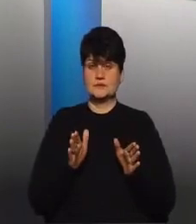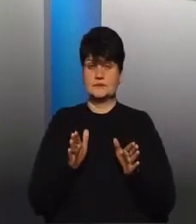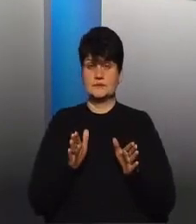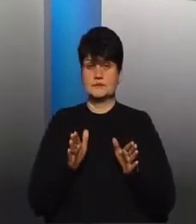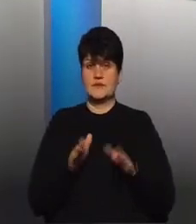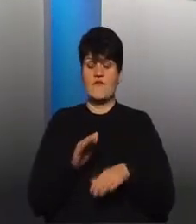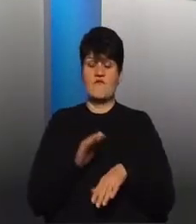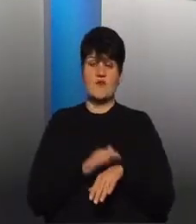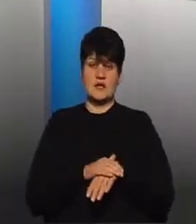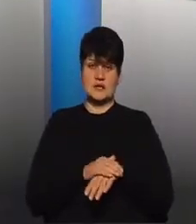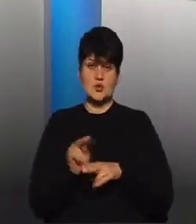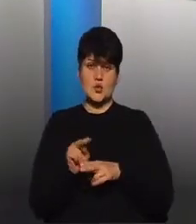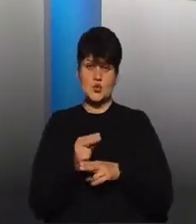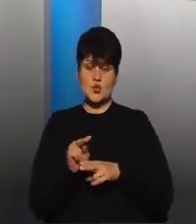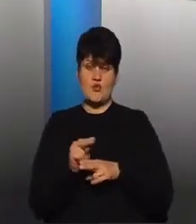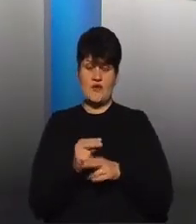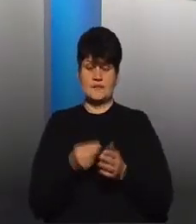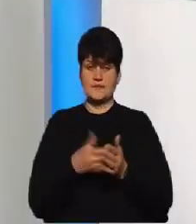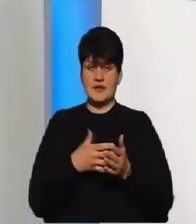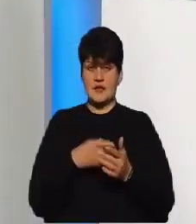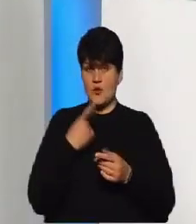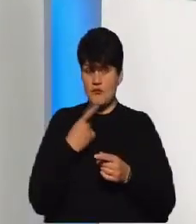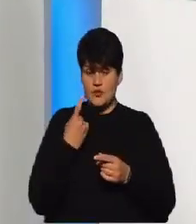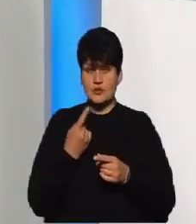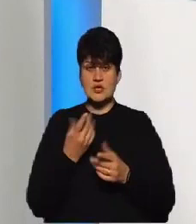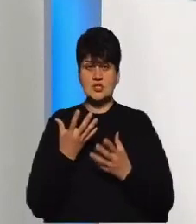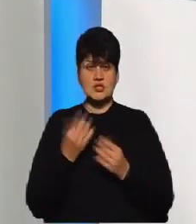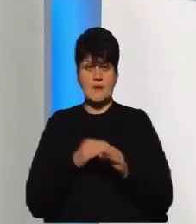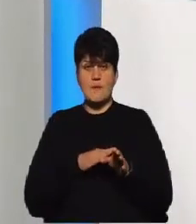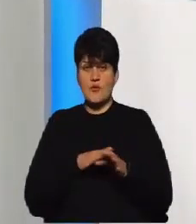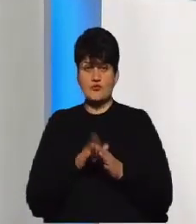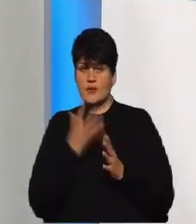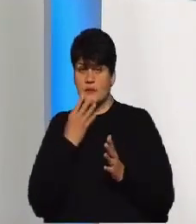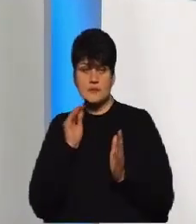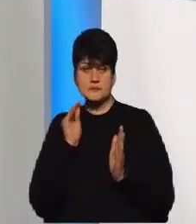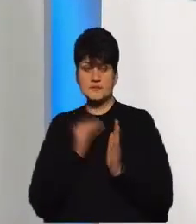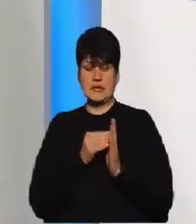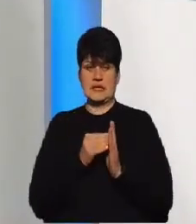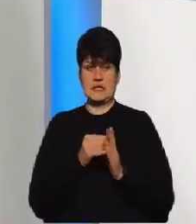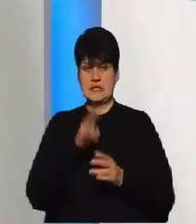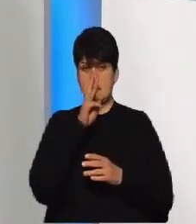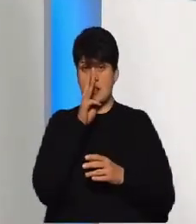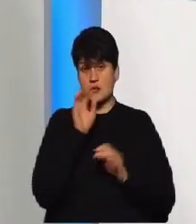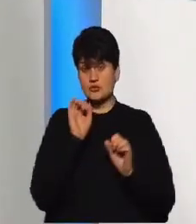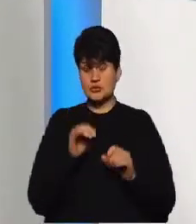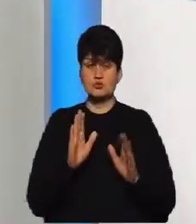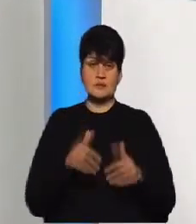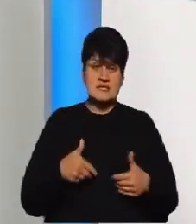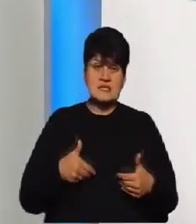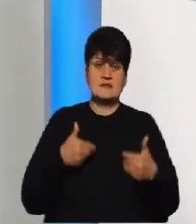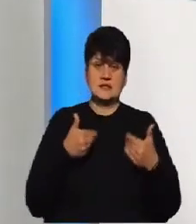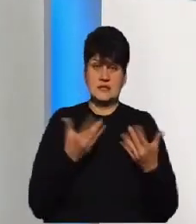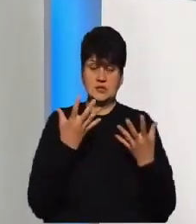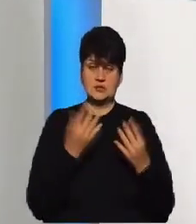і скоригувати тариф. Але я кажу, що не зовсім не закладена складова по заробітній платі. Можливо, будемо звертатися. Якщо